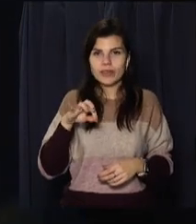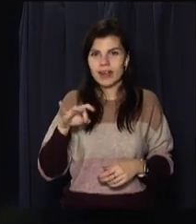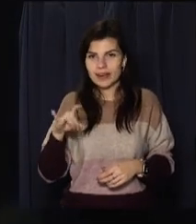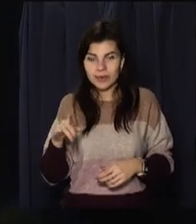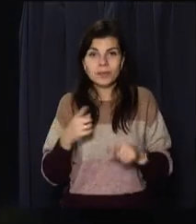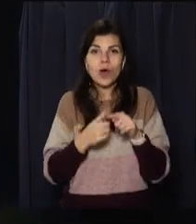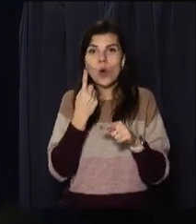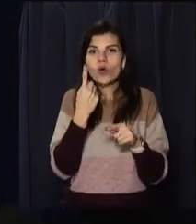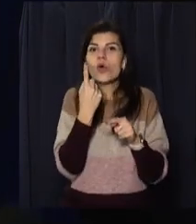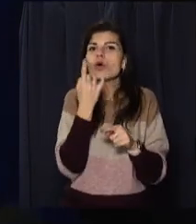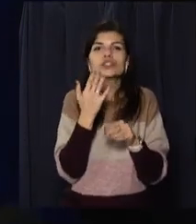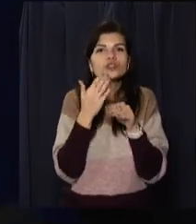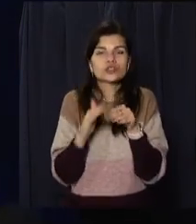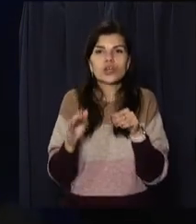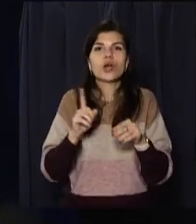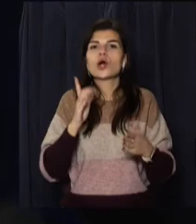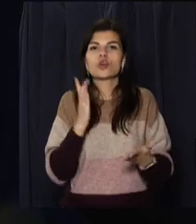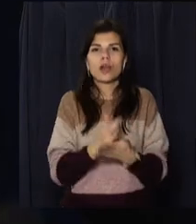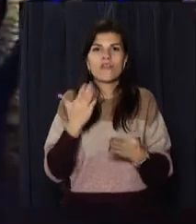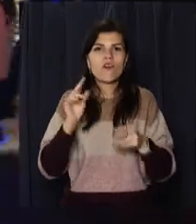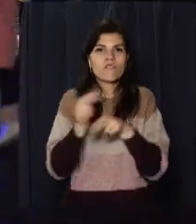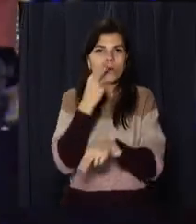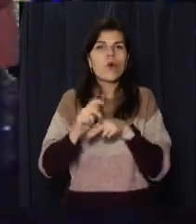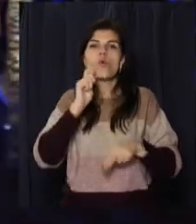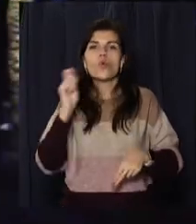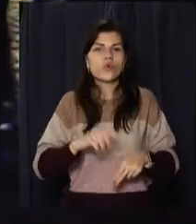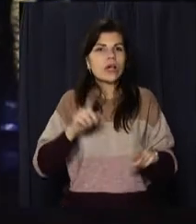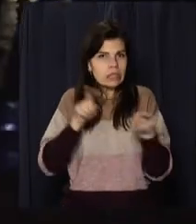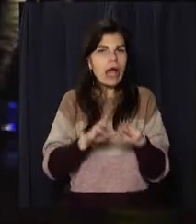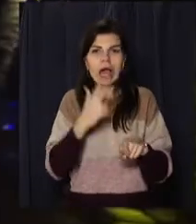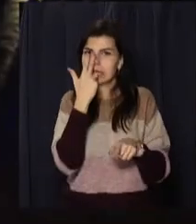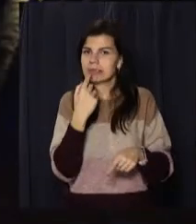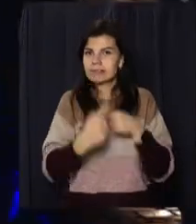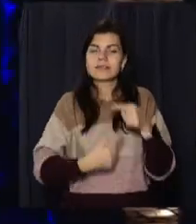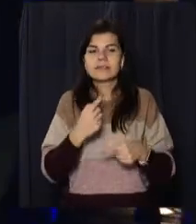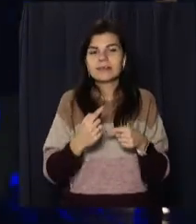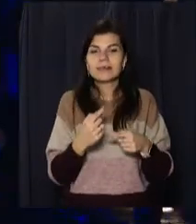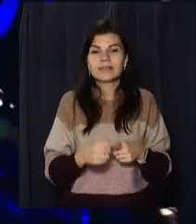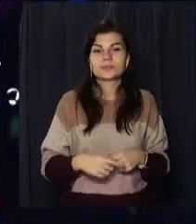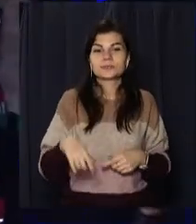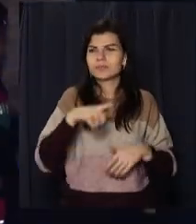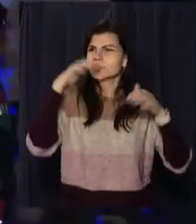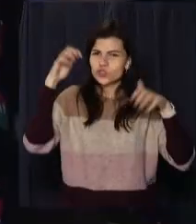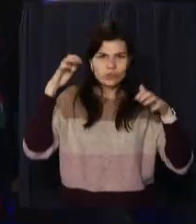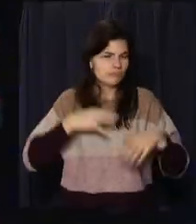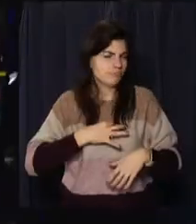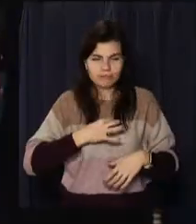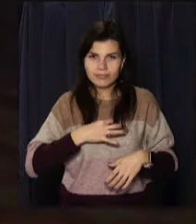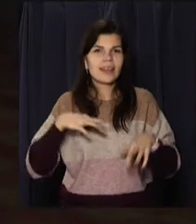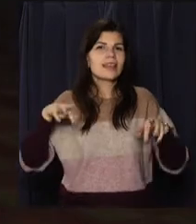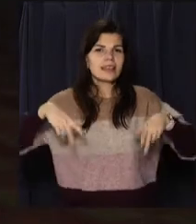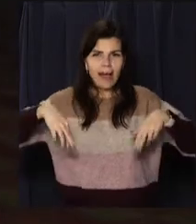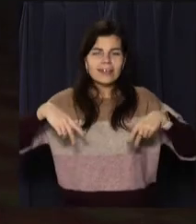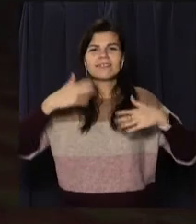однією із частин національно-патріотичного виховання. Мешканці та гості свята, незважаючи на мряку, танцювали та